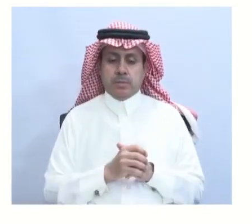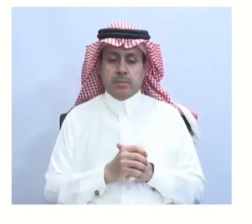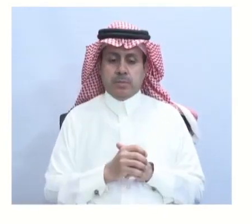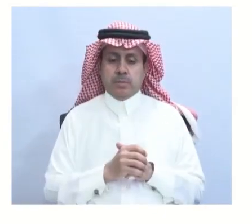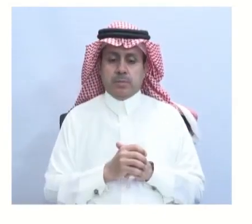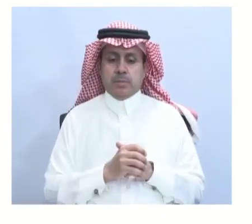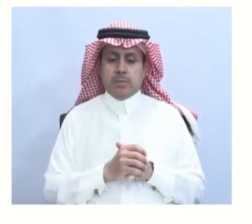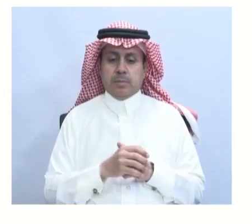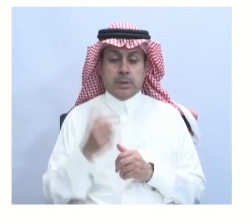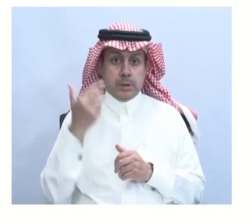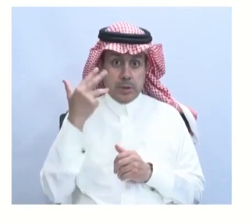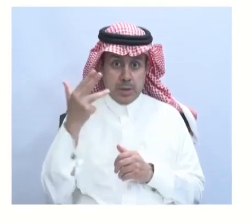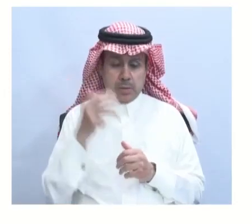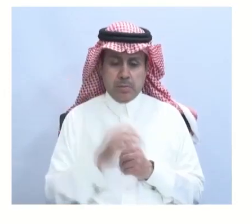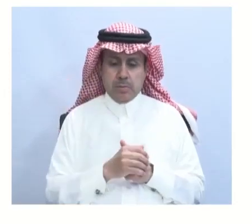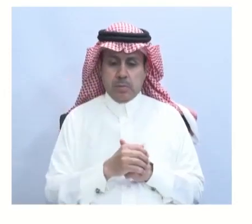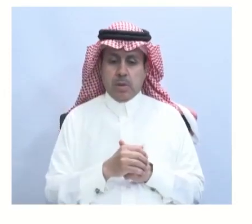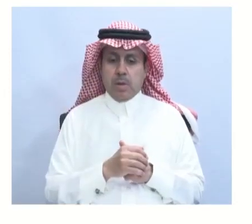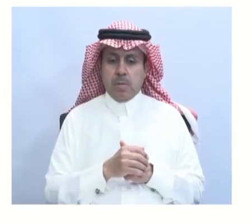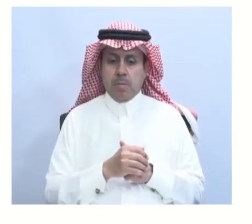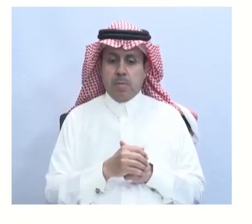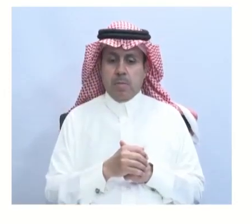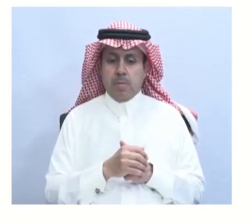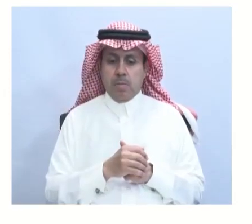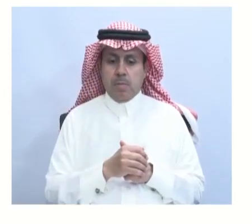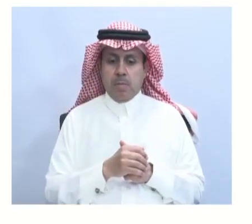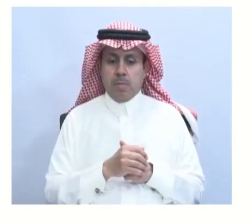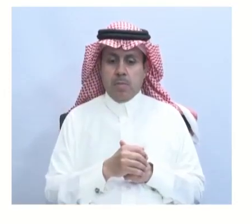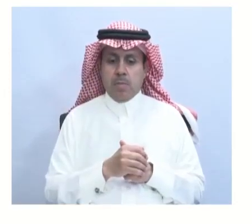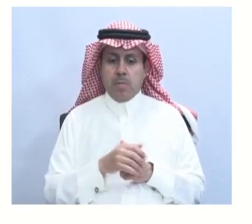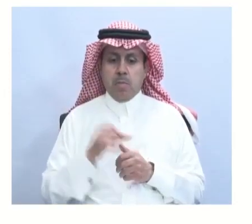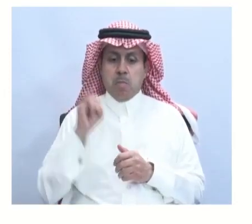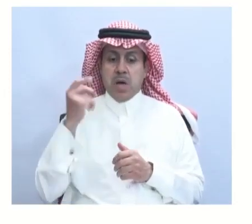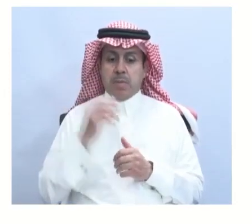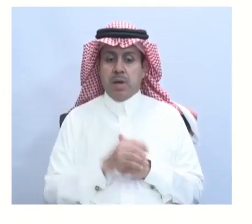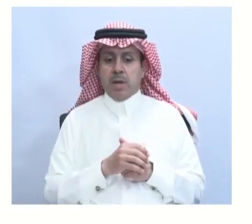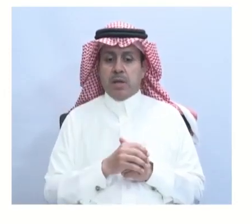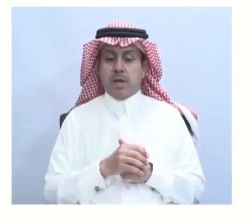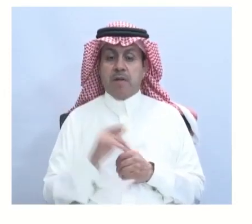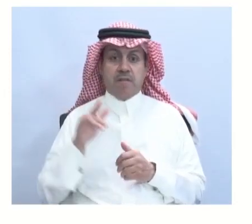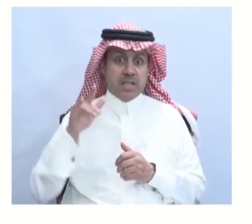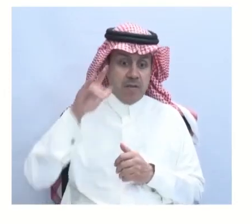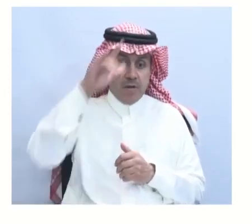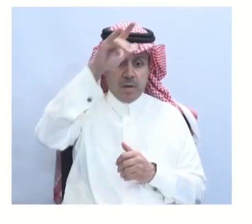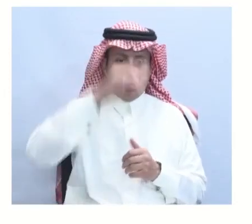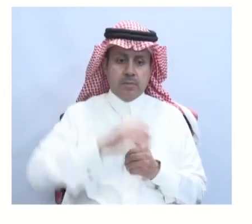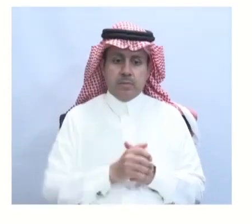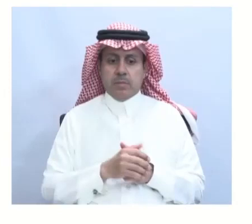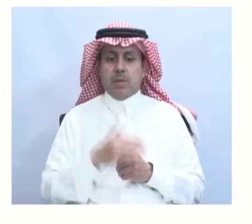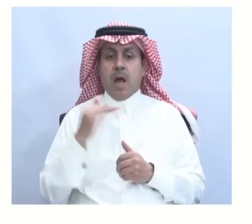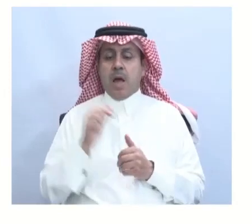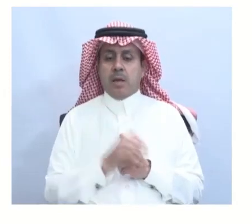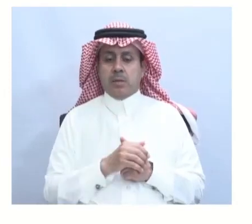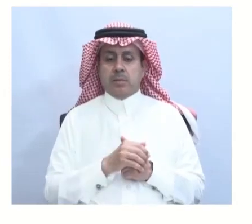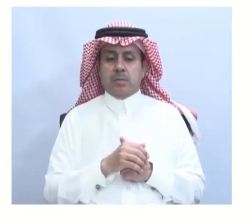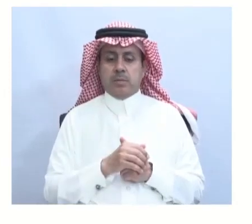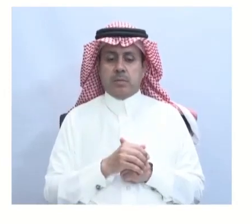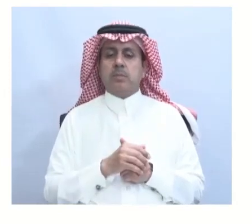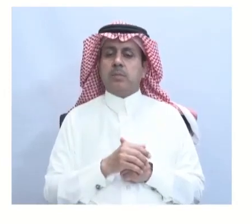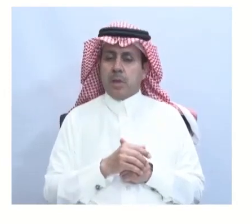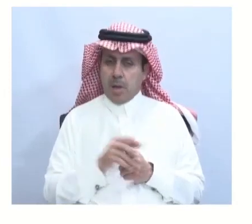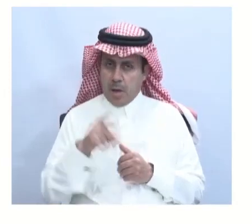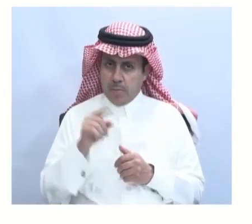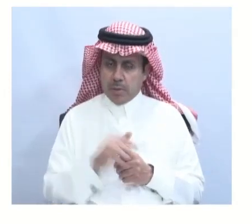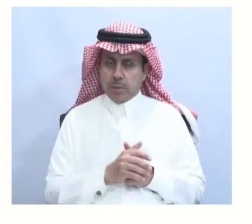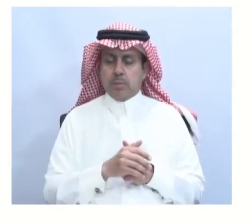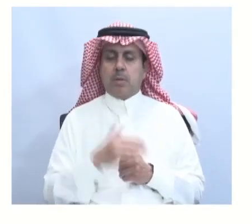الى التاسع كونه محرما لخالته من الرضاعه في سفر الحج هل هذا الحكم يثبت او لا يثبت